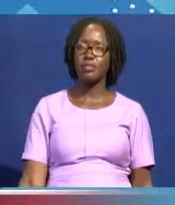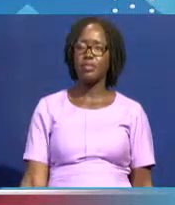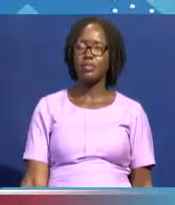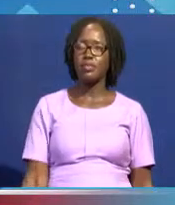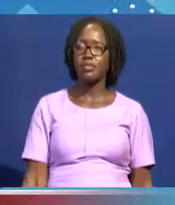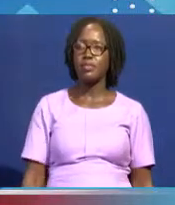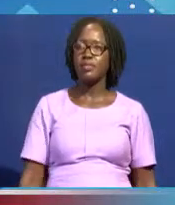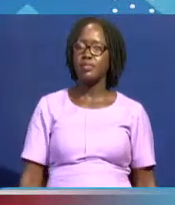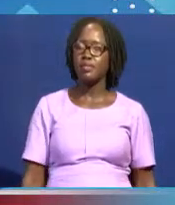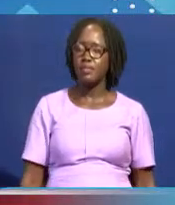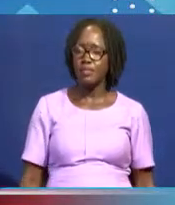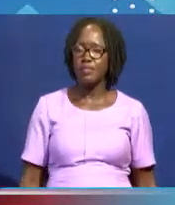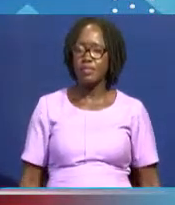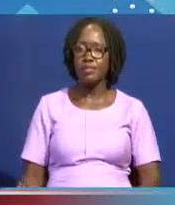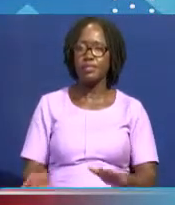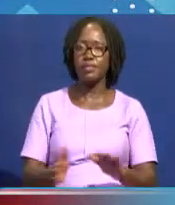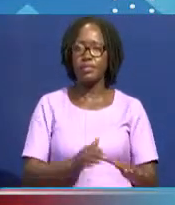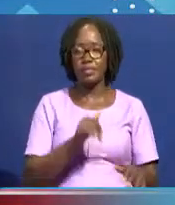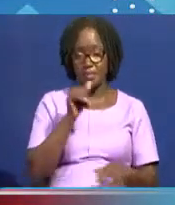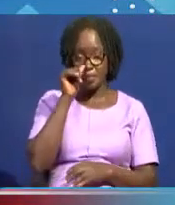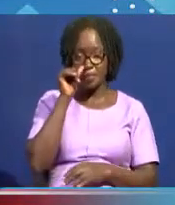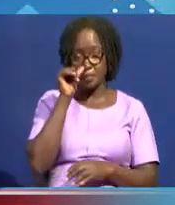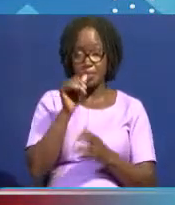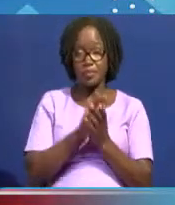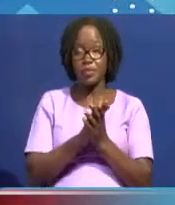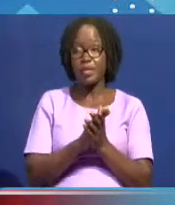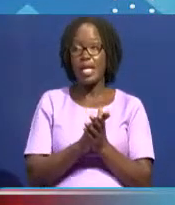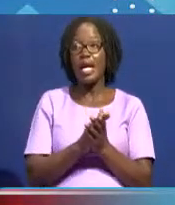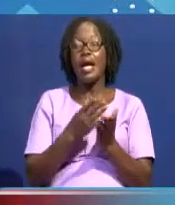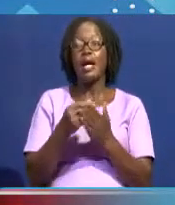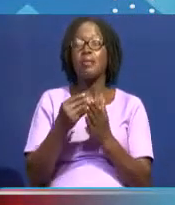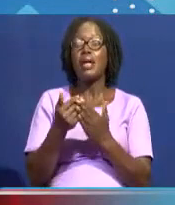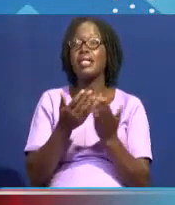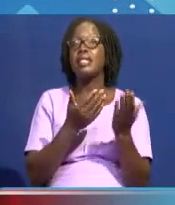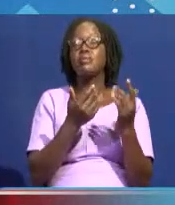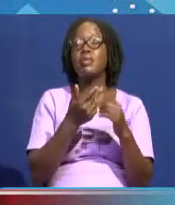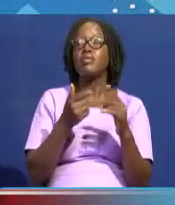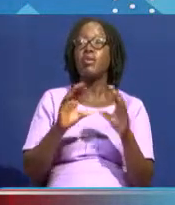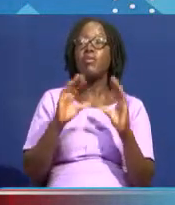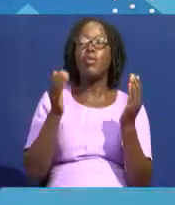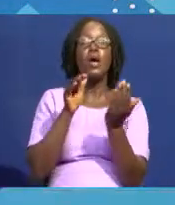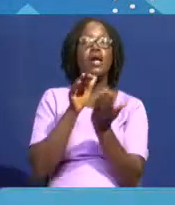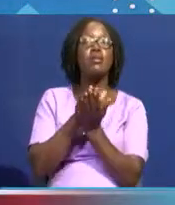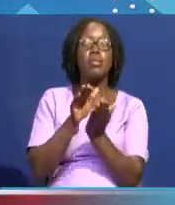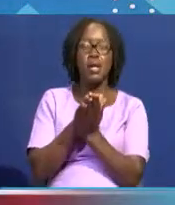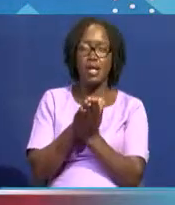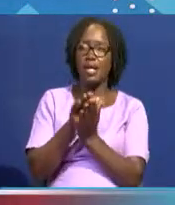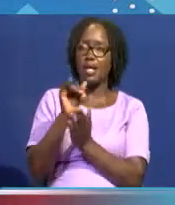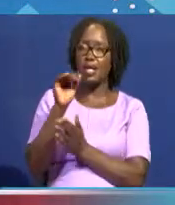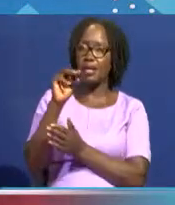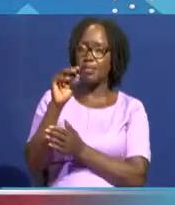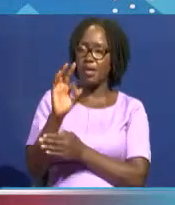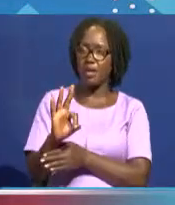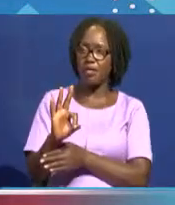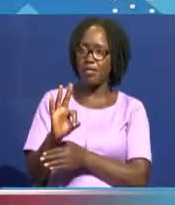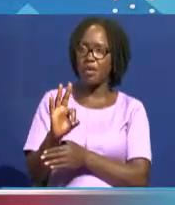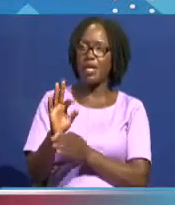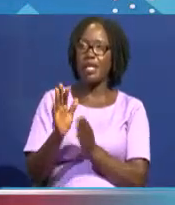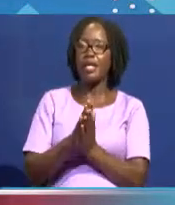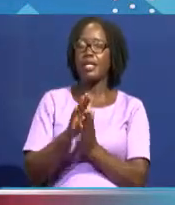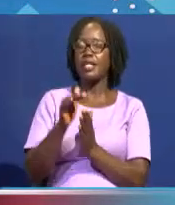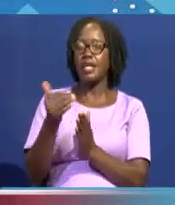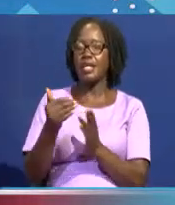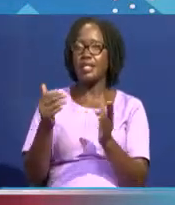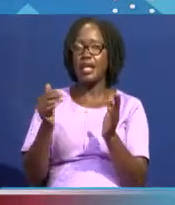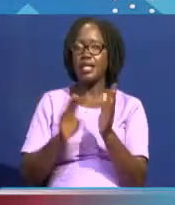Na mtazamaji, kwingineko fedha zinazotarajiwa kutoka Benki ya Dunia, shirika la fedha duniani IMF na washirika wengine